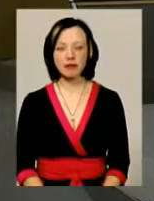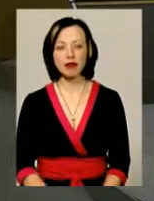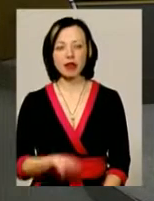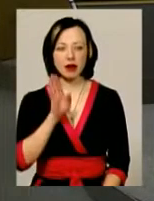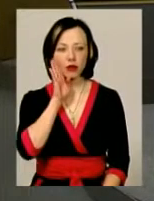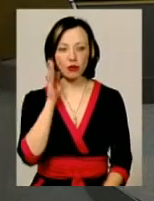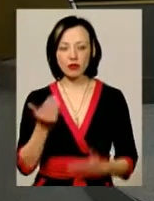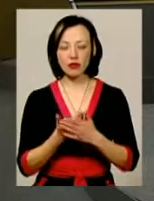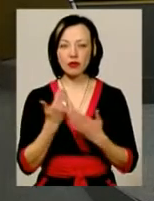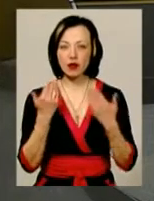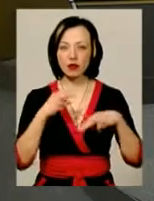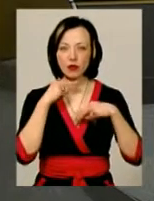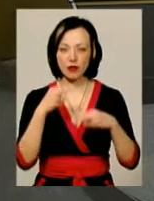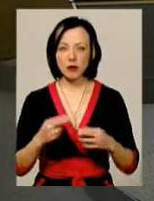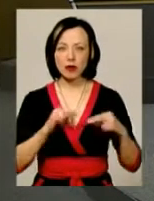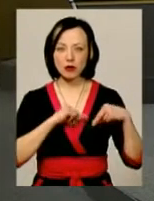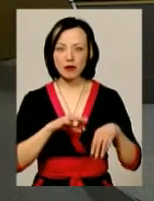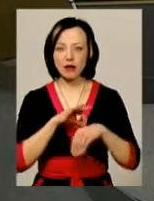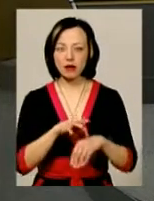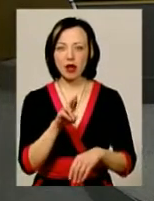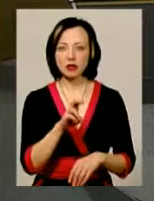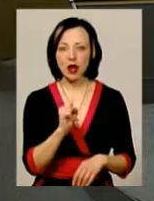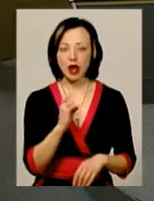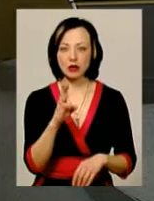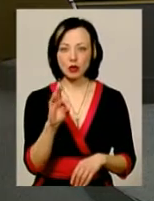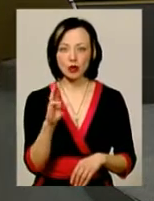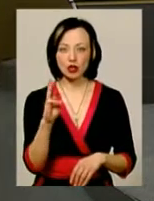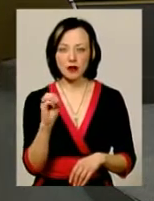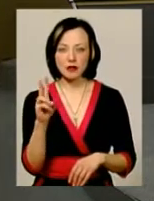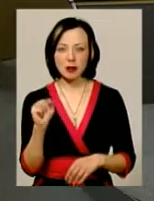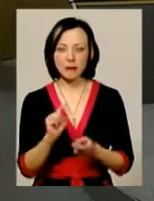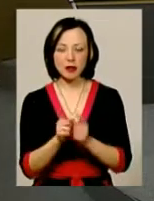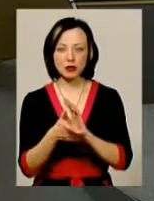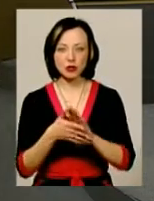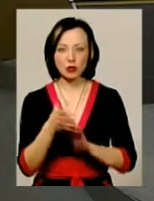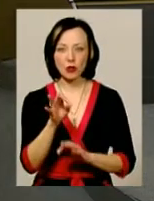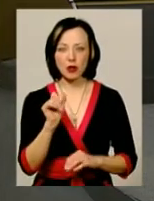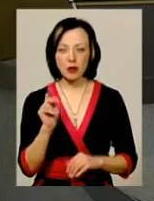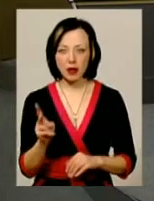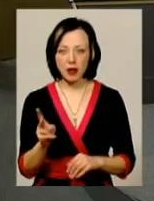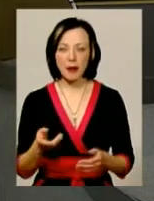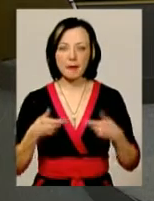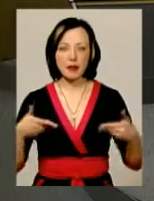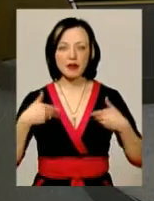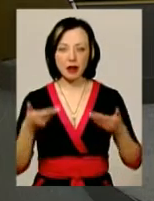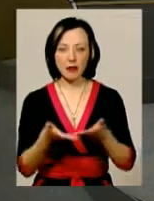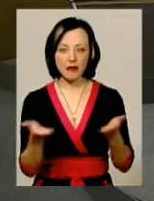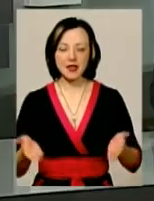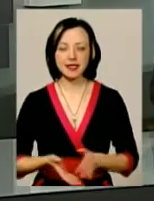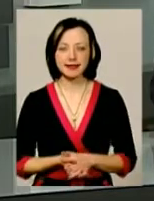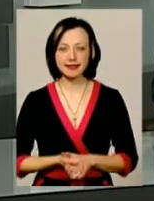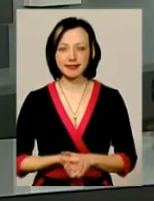Ранковий випуск новин до вашої уваги. В студії працюють ведуча Ярослава Антушевська, перекладач на жестову мову Ольга Рибак. Ми вітаємо вас.